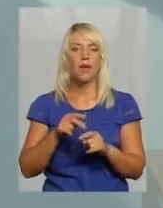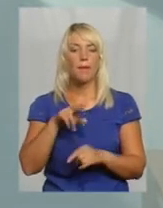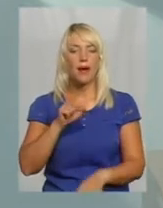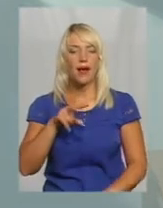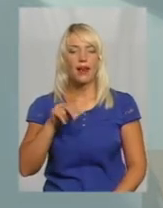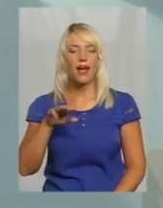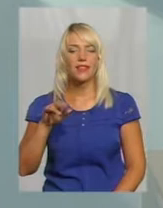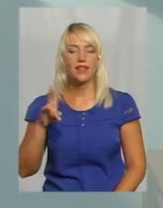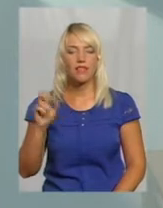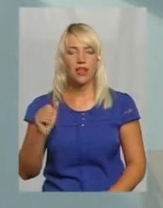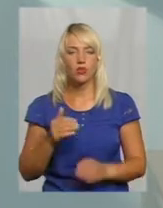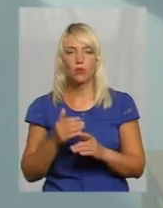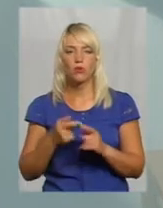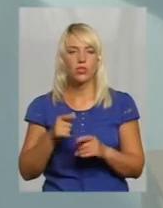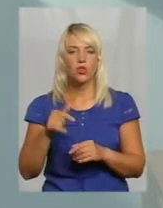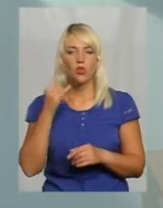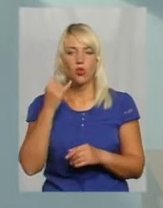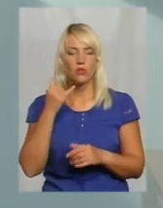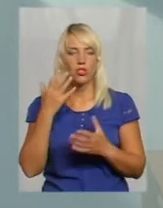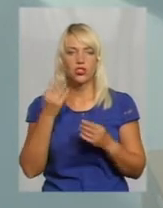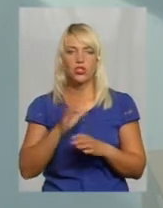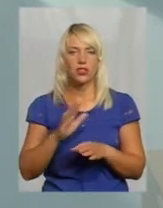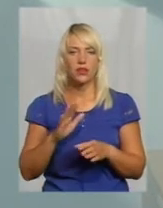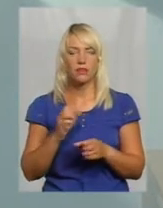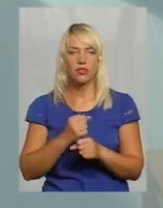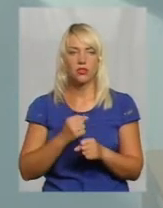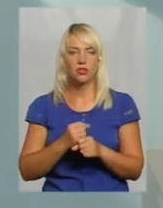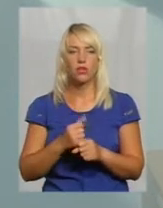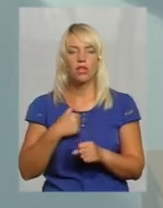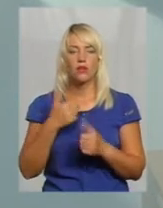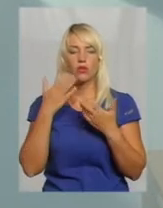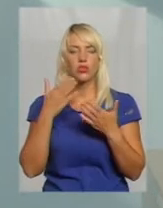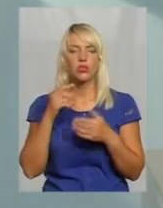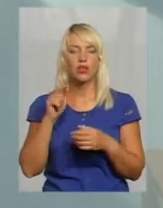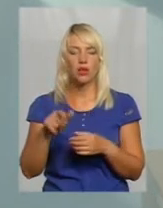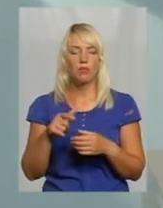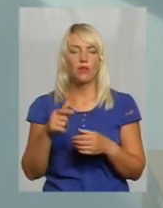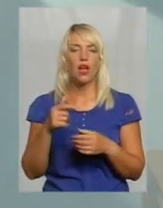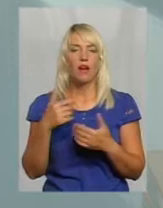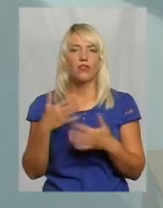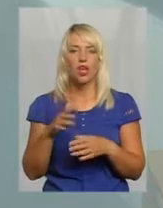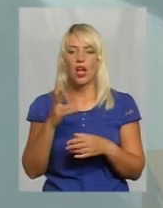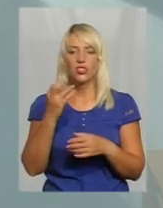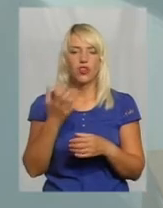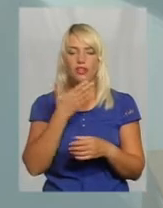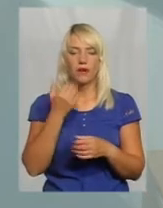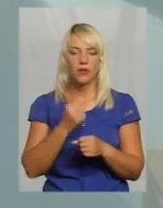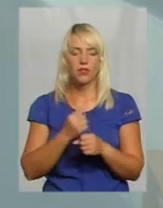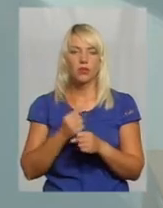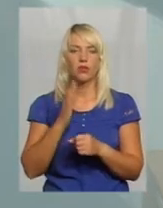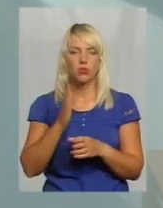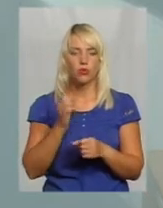повторюю, він ще не працює, бо вже часом дзвонять на гарячу лінію, а от там десь прочитали, а він ще не працює, він запрацює десь за